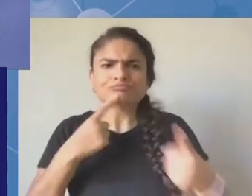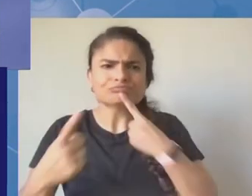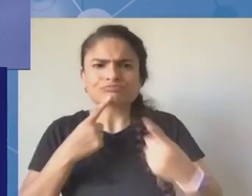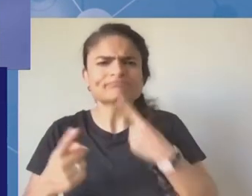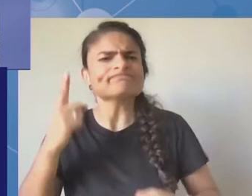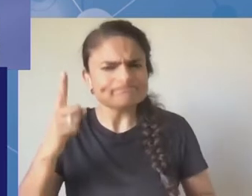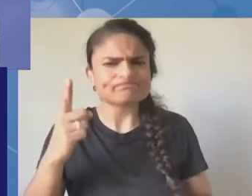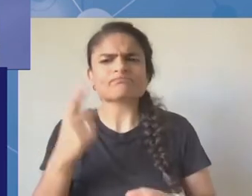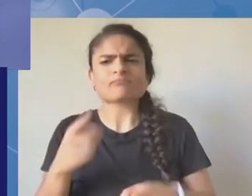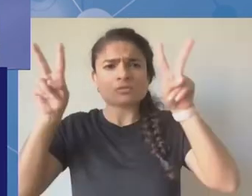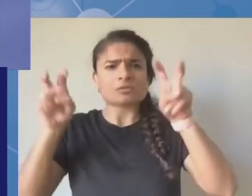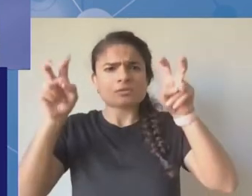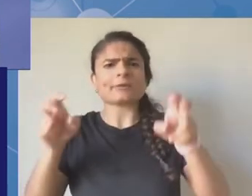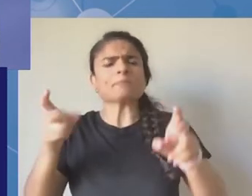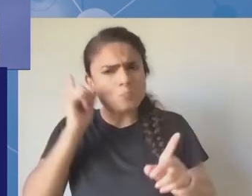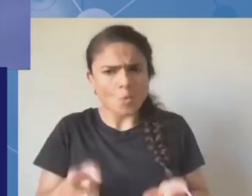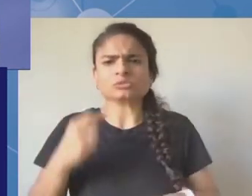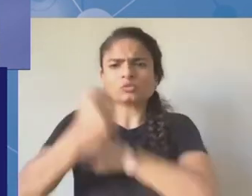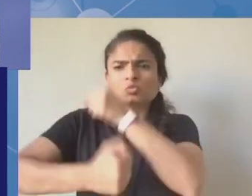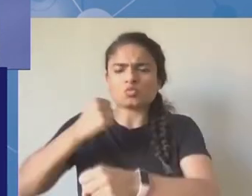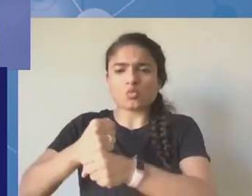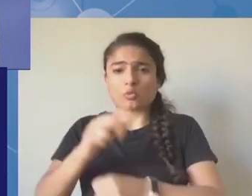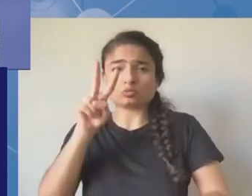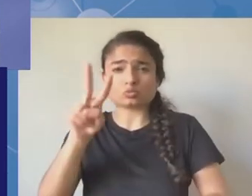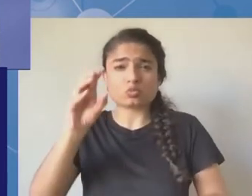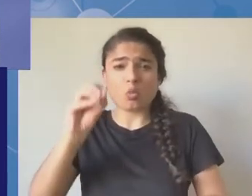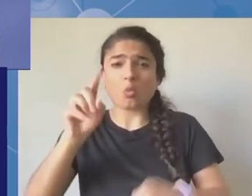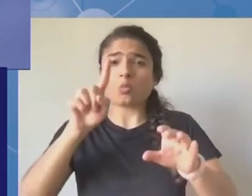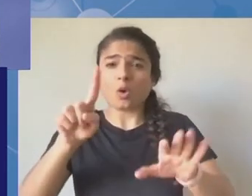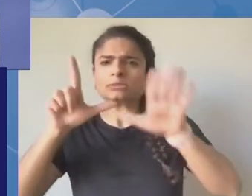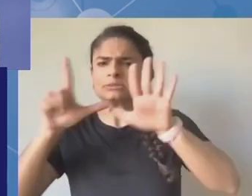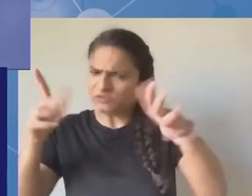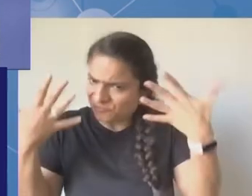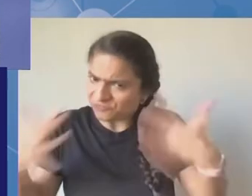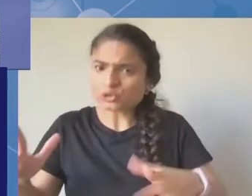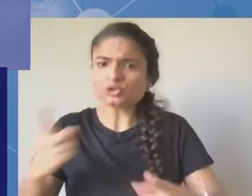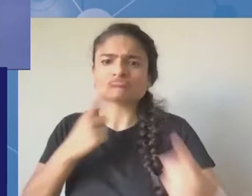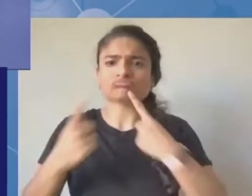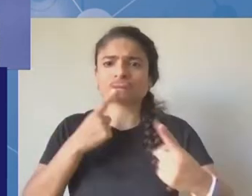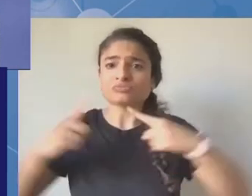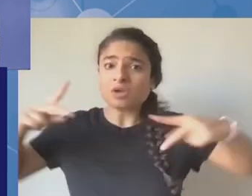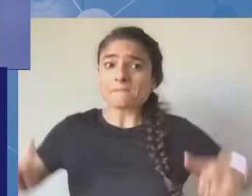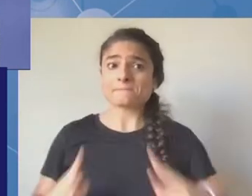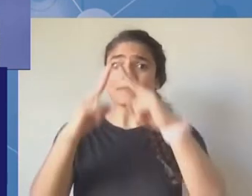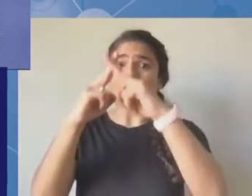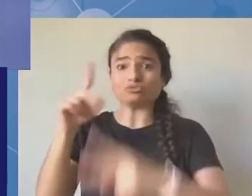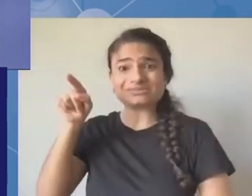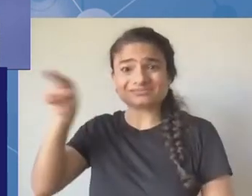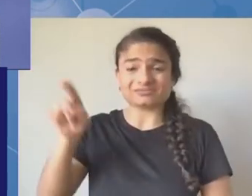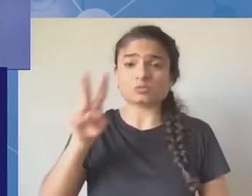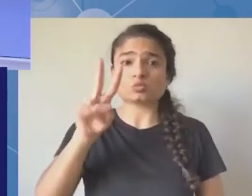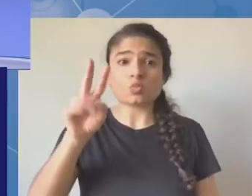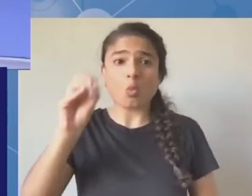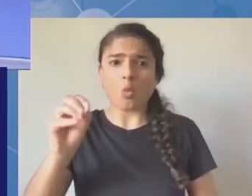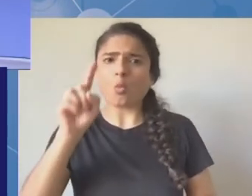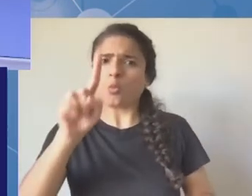2018 جزئيا في باريس. معك حق، في برلين لم يكن هذا من المواضيع المهمة الرئيسية. نحن لا نتجنب